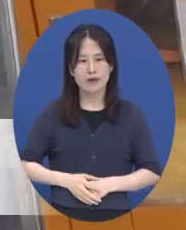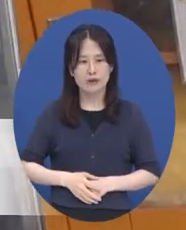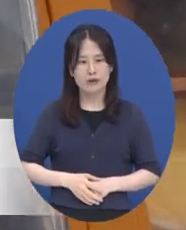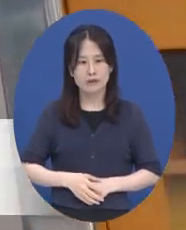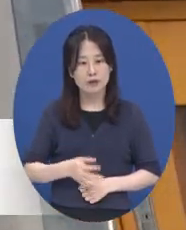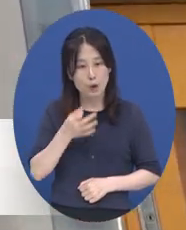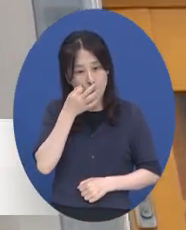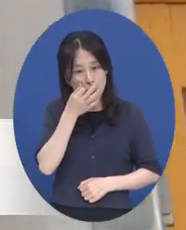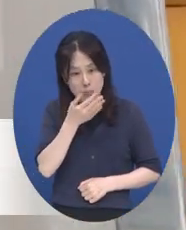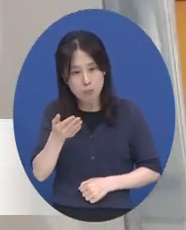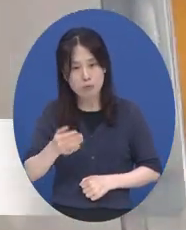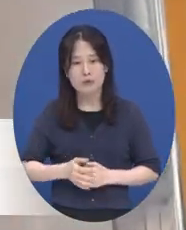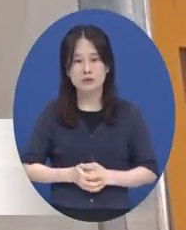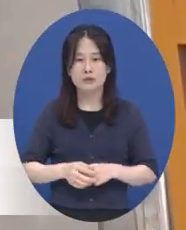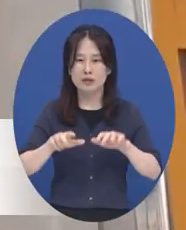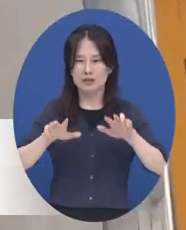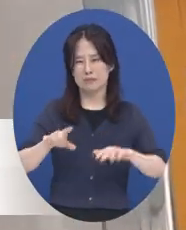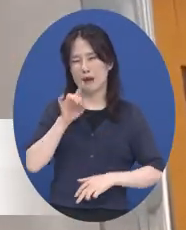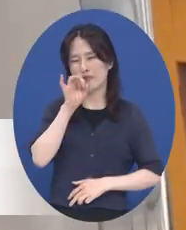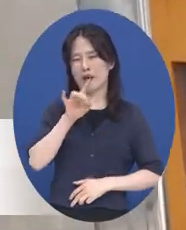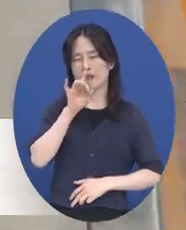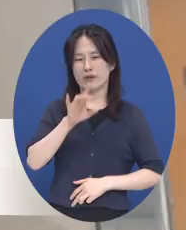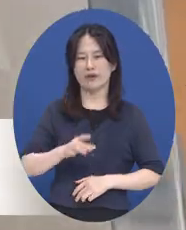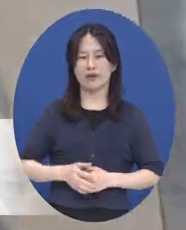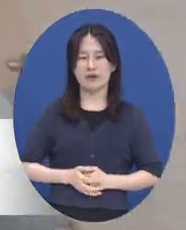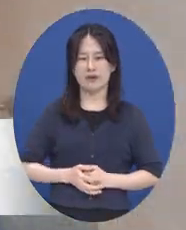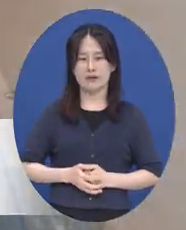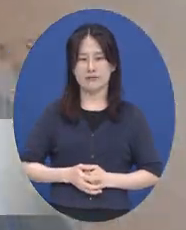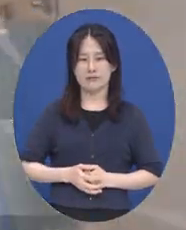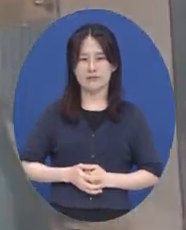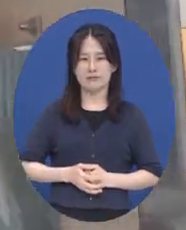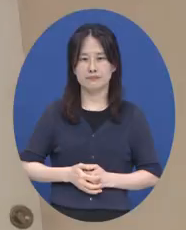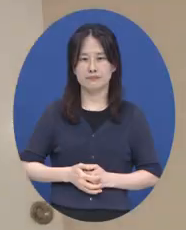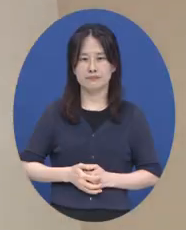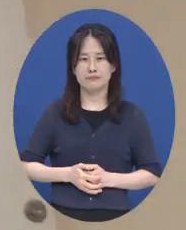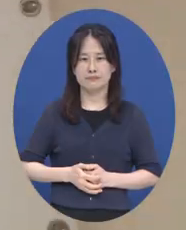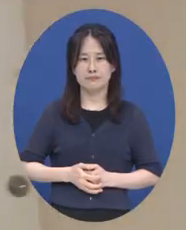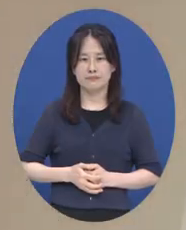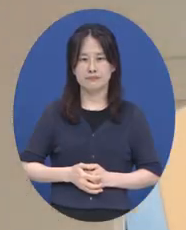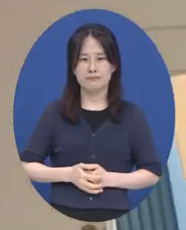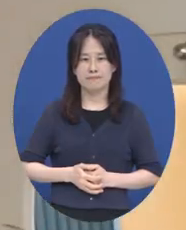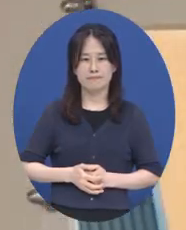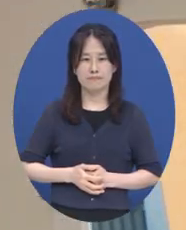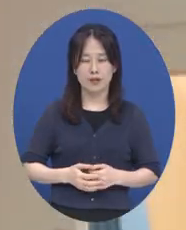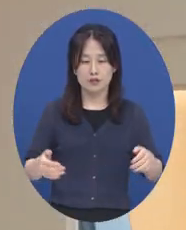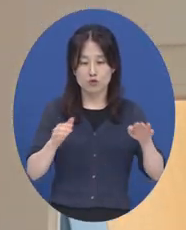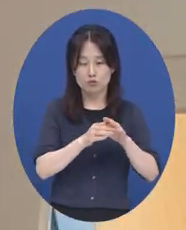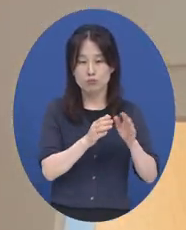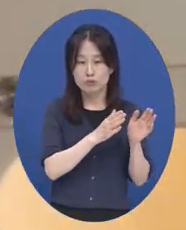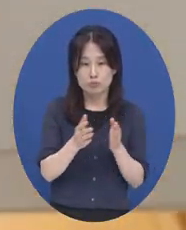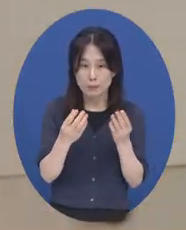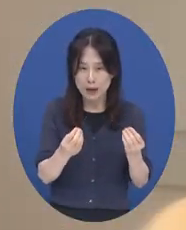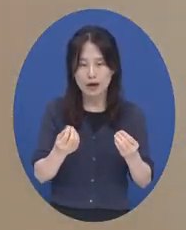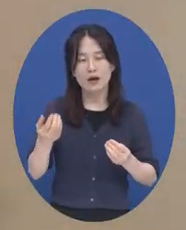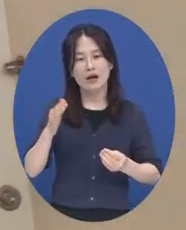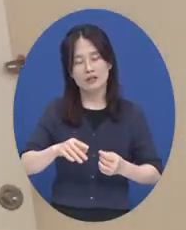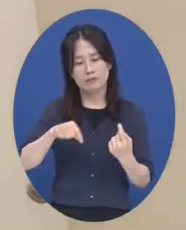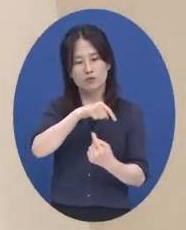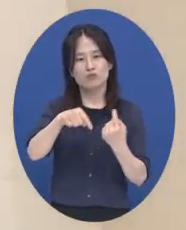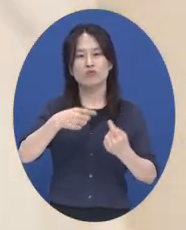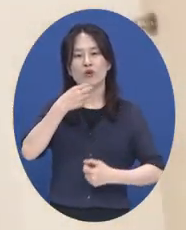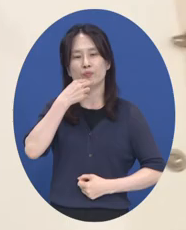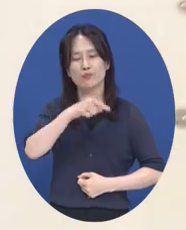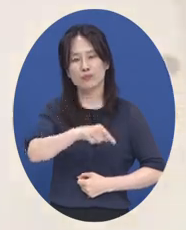한번 해볼까요? 한번 해볼게요. 안 나와요. 그죠? 지금은 안 나오고요. 설비를 갖췄지만 있으나마나한 이 경우